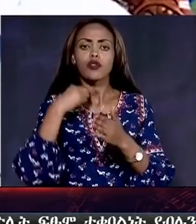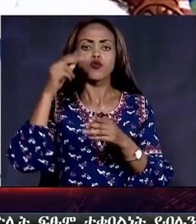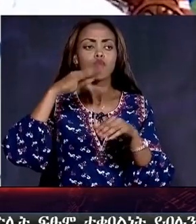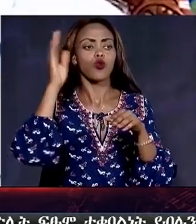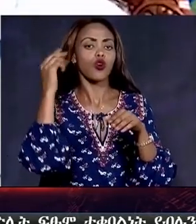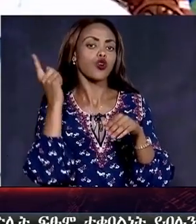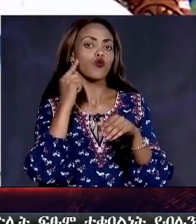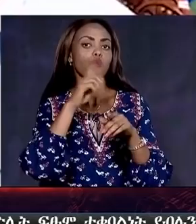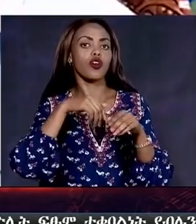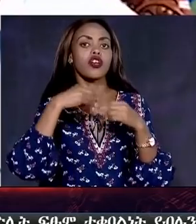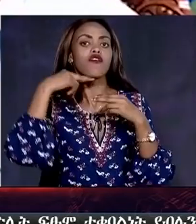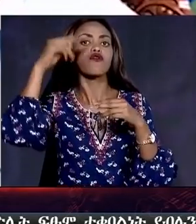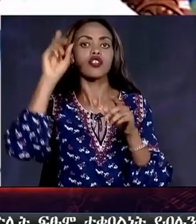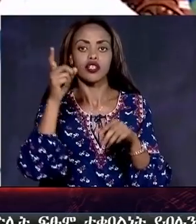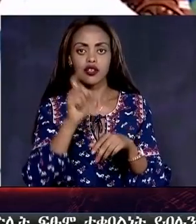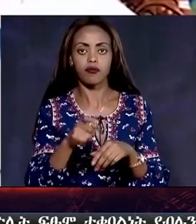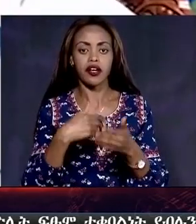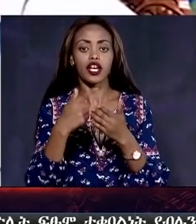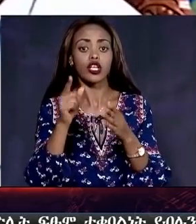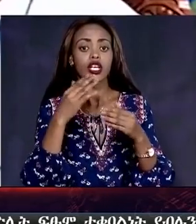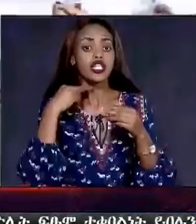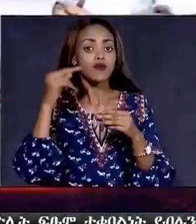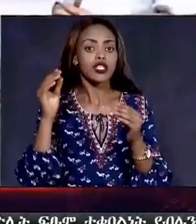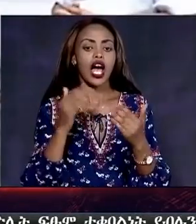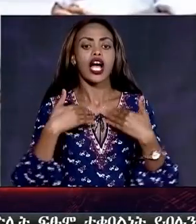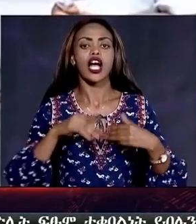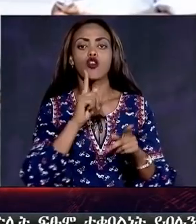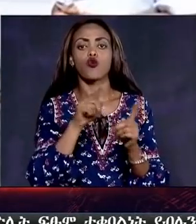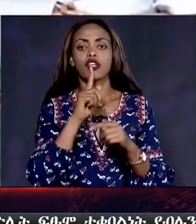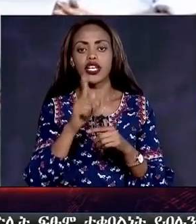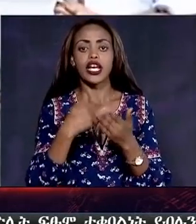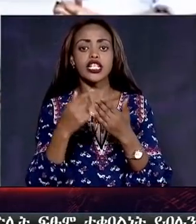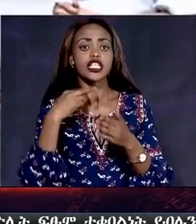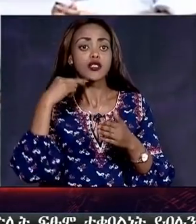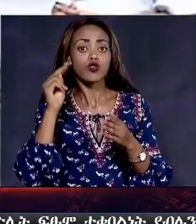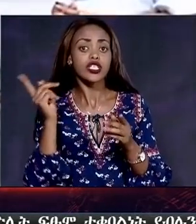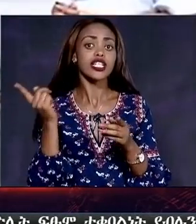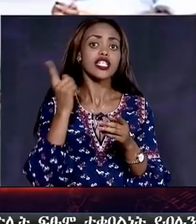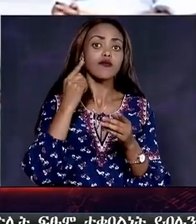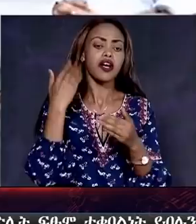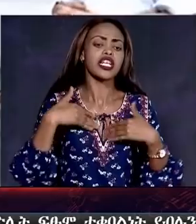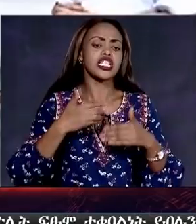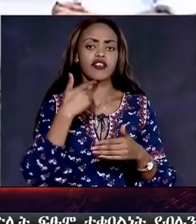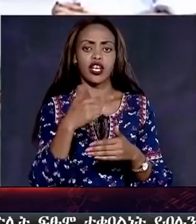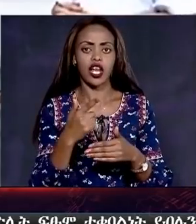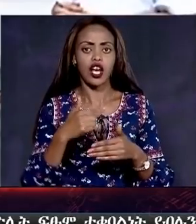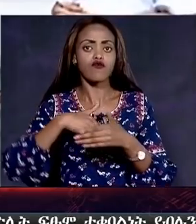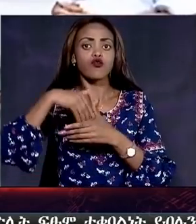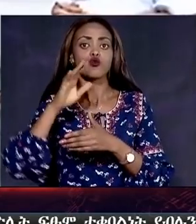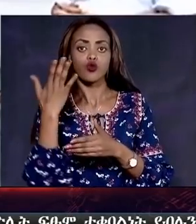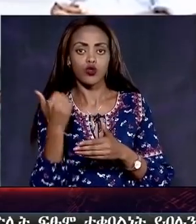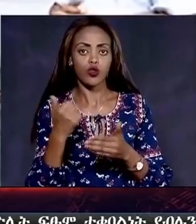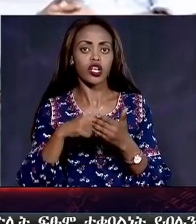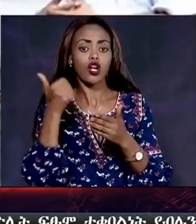ይግባእ። ንሕና ናይቲ ድምፂ ኣካል ክንኸውን ኢና ንደሊ ኣካል እውን ኢና። እቲ ድምፂ እንተዝስማዕ ደስ ይብለና። እንተዘይኮይኑ ግን